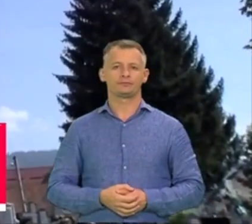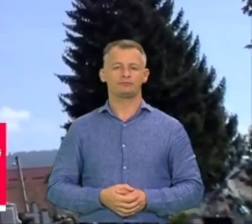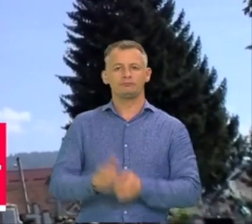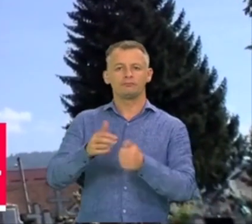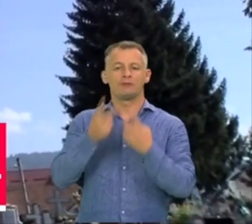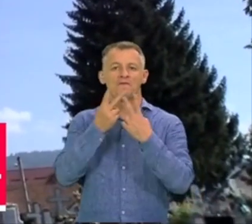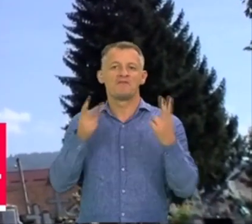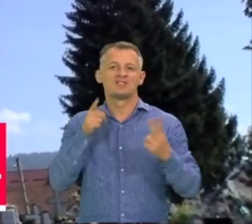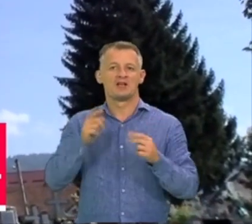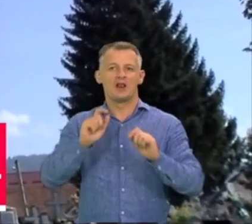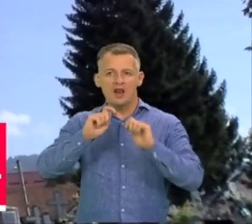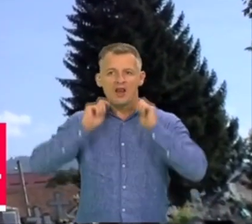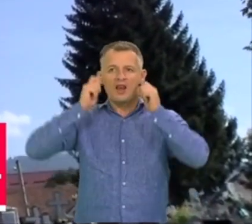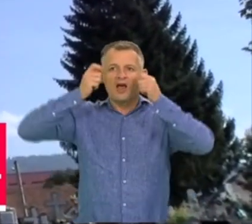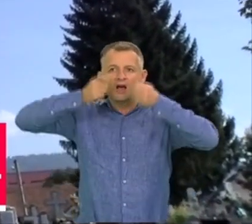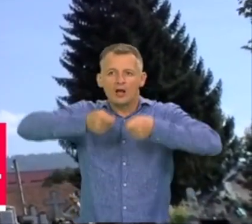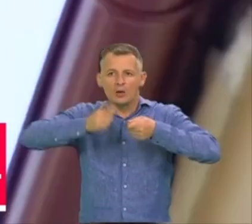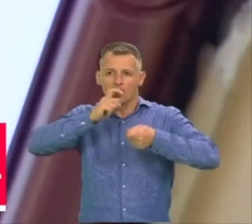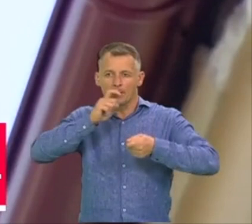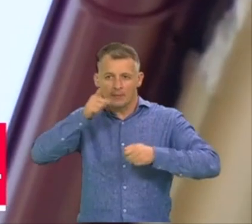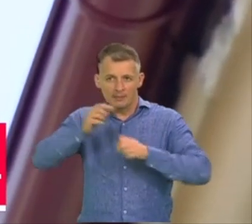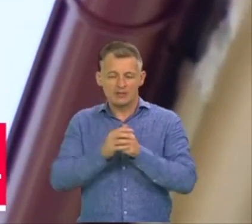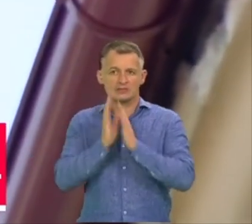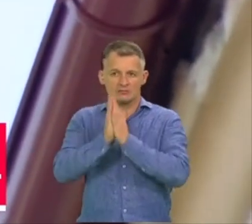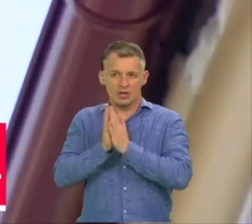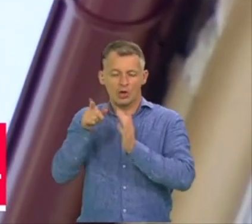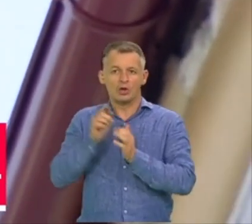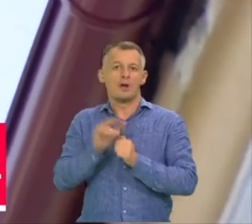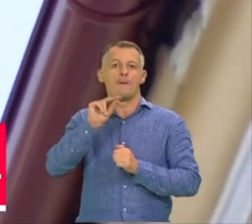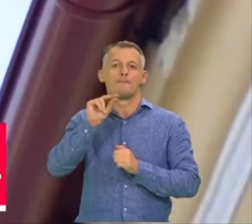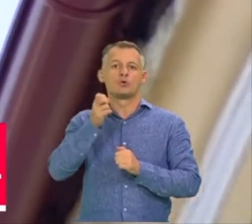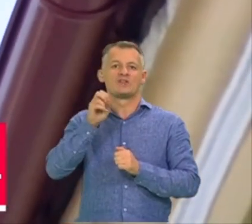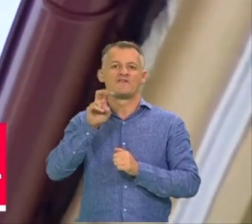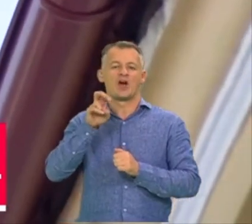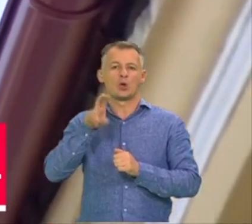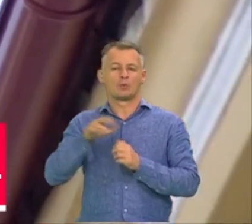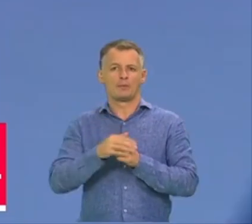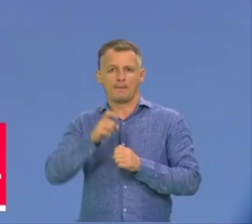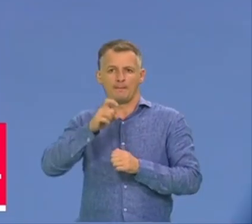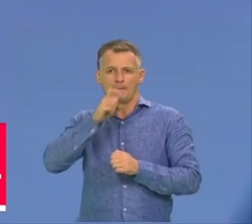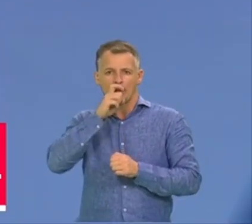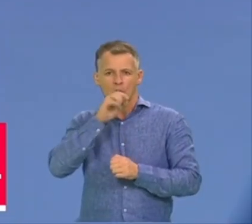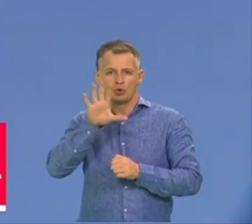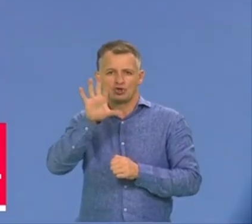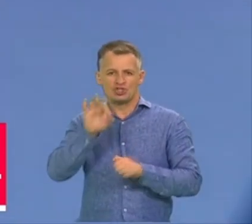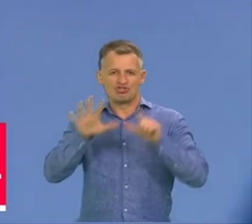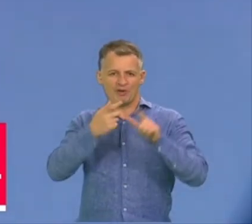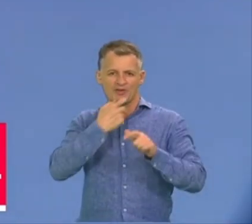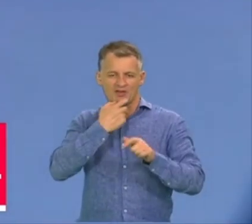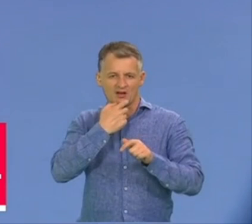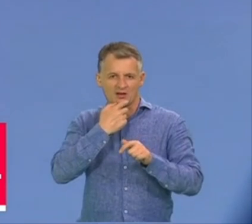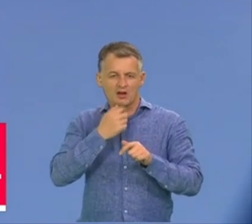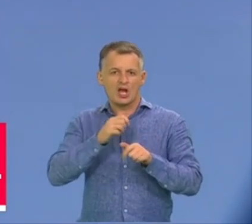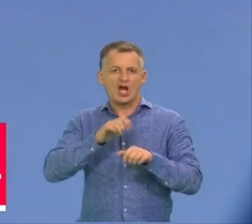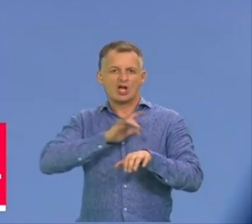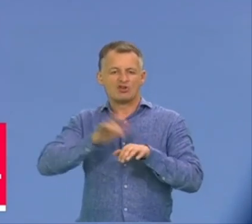Vizita la călugărul din Postăvarul nu a fost de bun augur pentru femeia de 34 de ani. Băut bine, bărbatul de 57 de ani a încercat să o violeze.